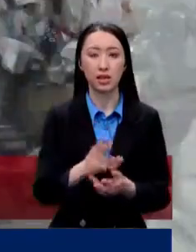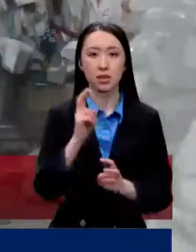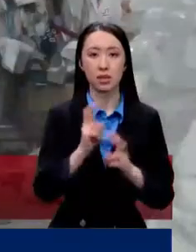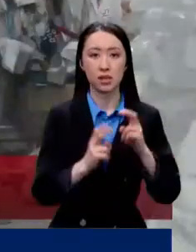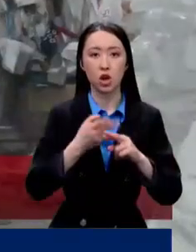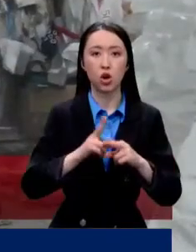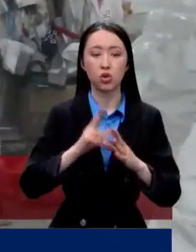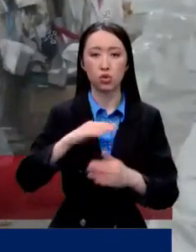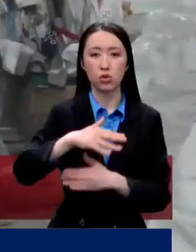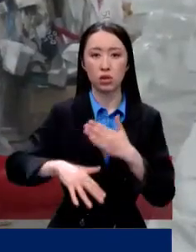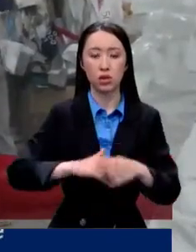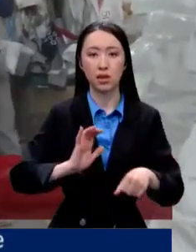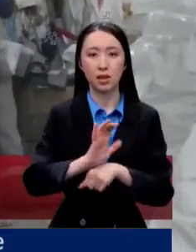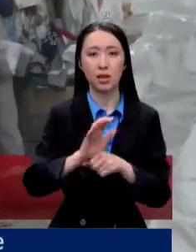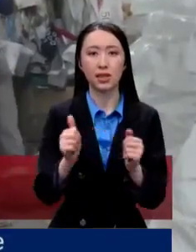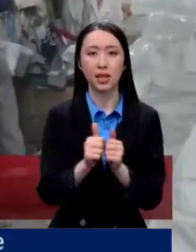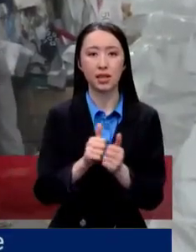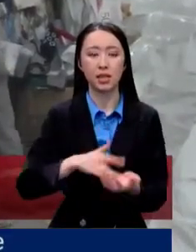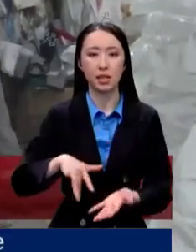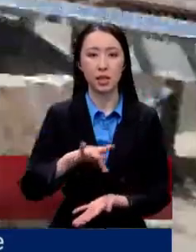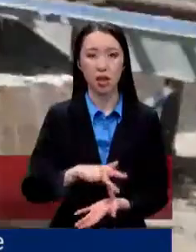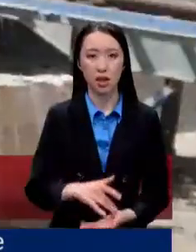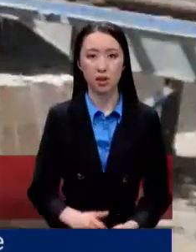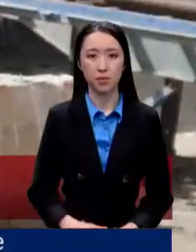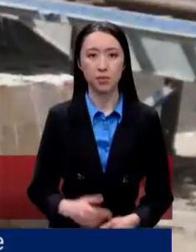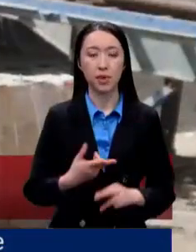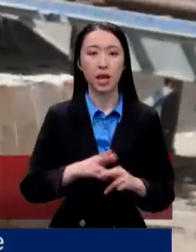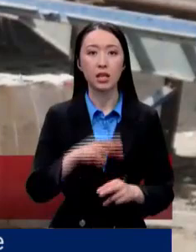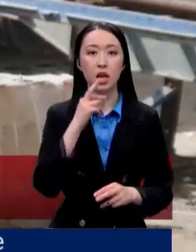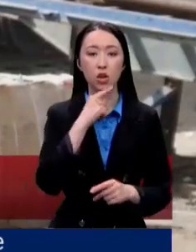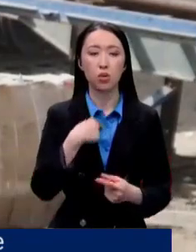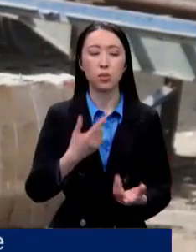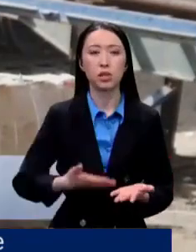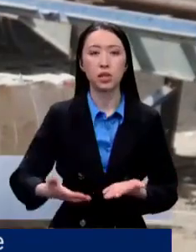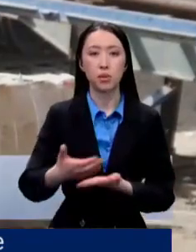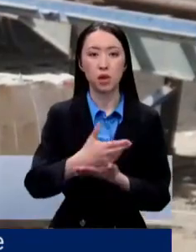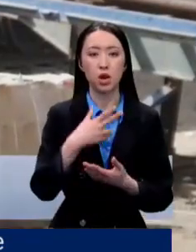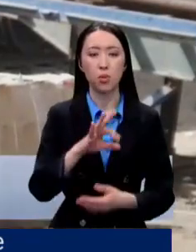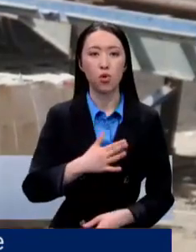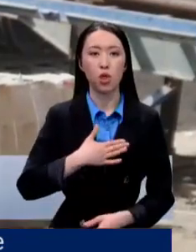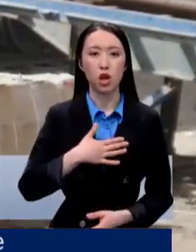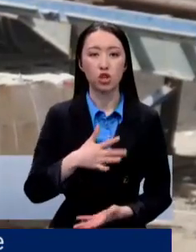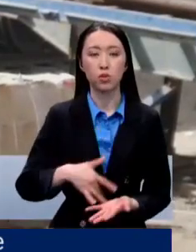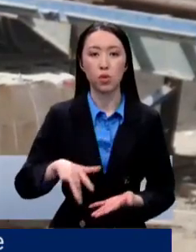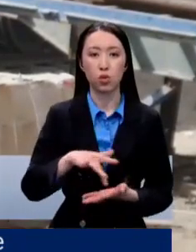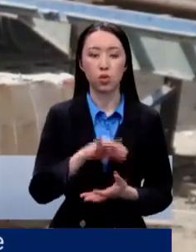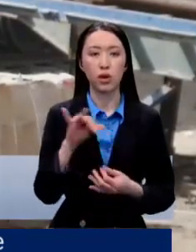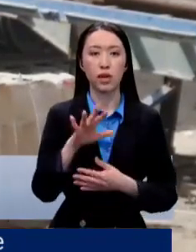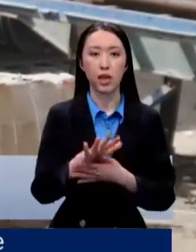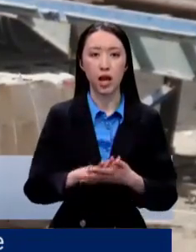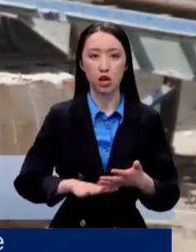только сортируют и экспортируют в соседние страны. Эти отходы мы собираем по нашему городу и